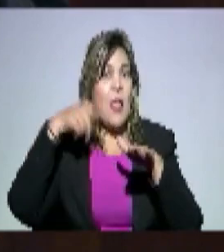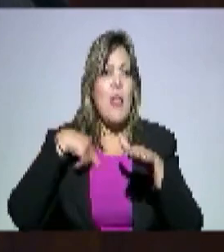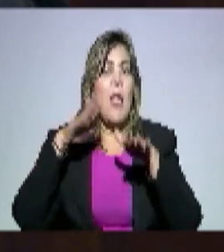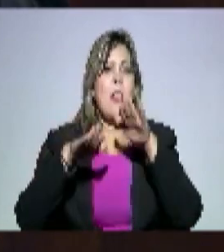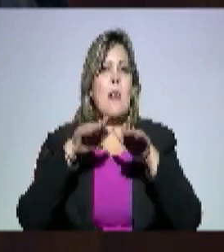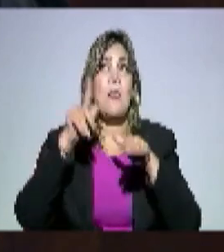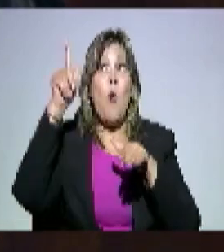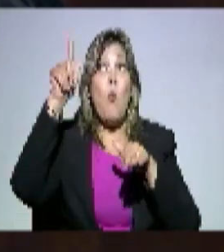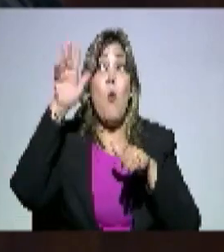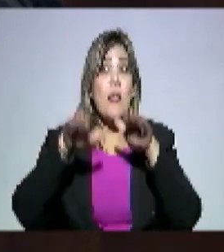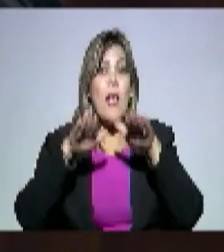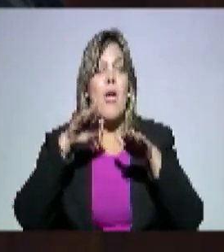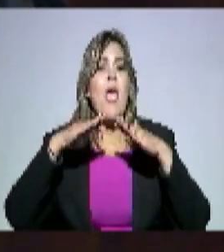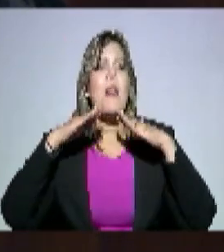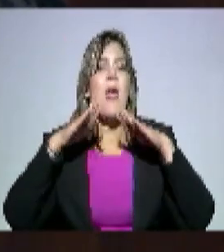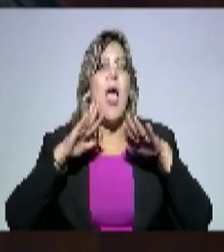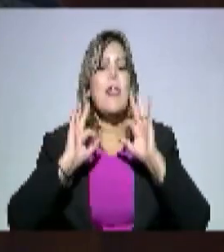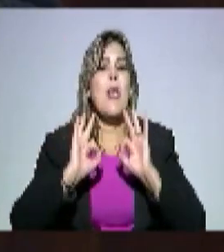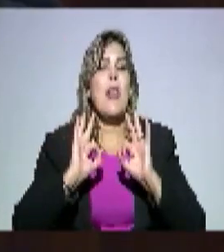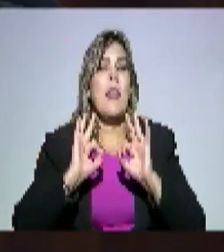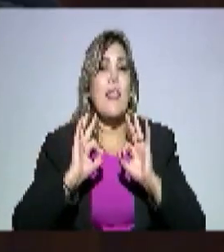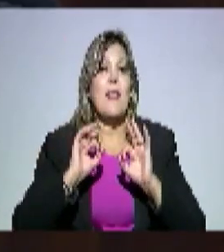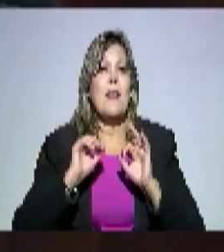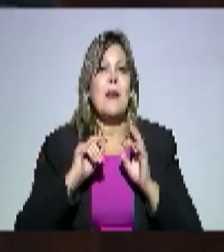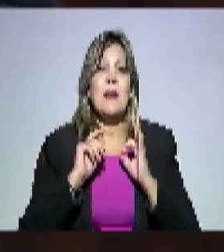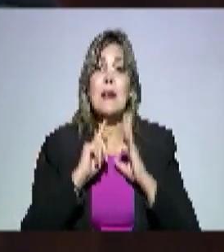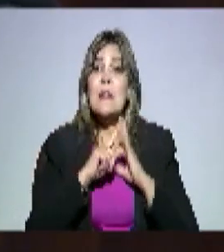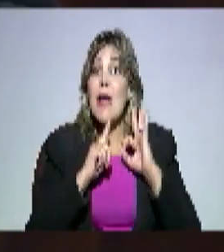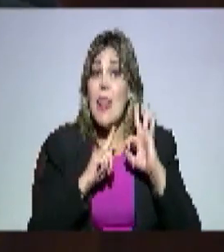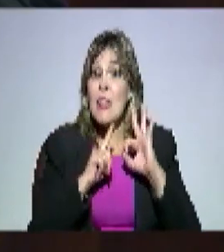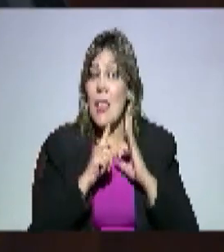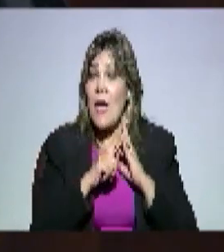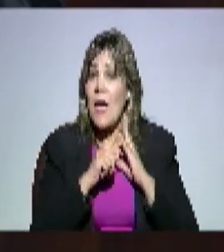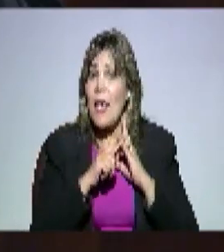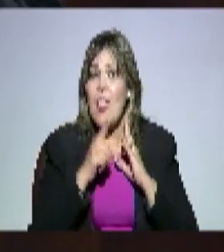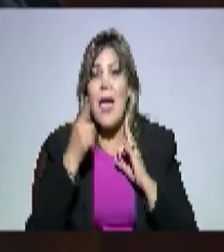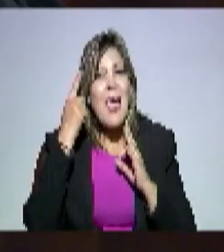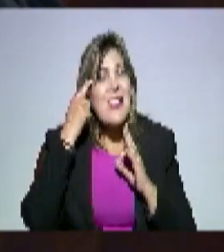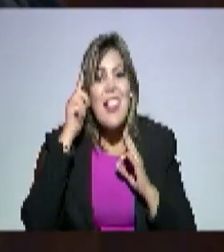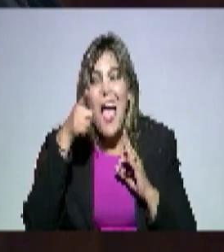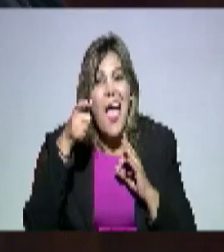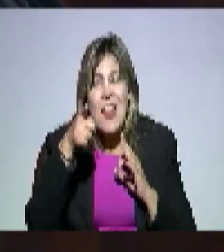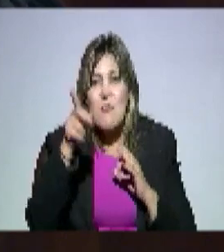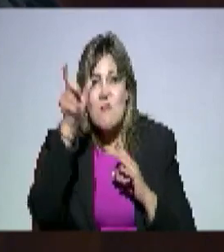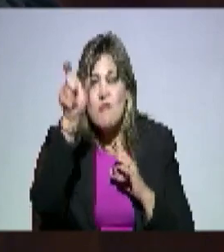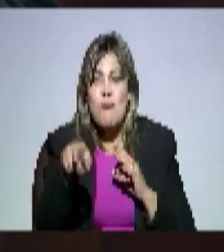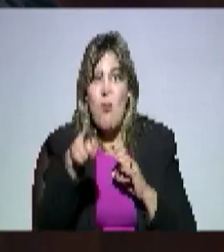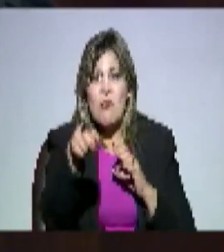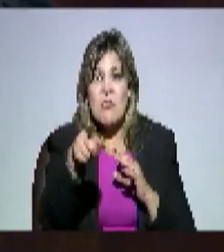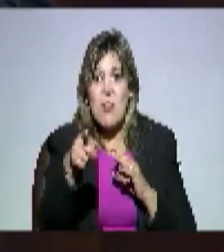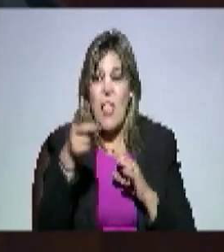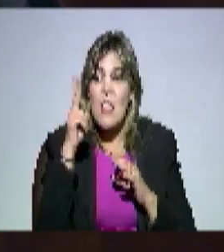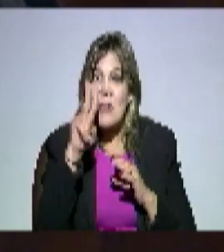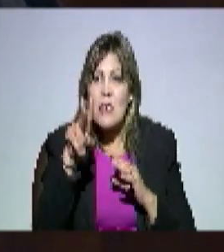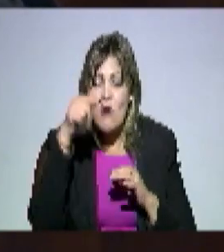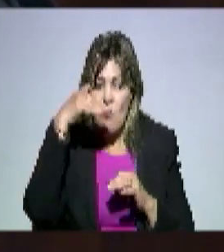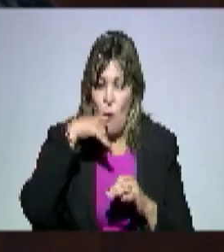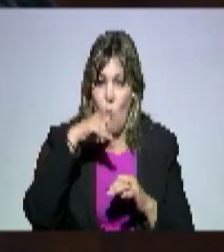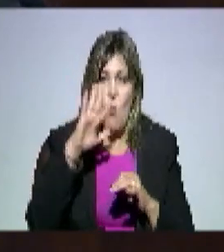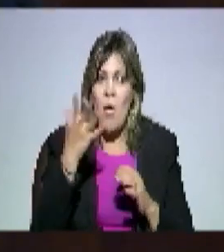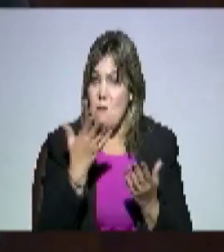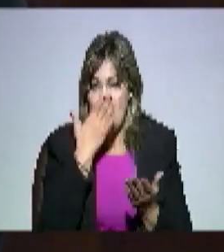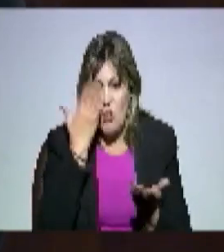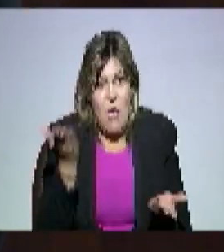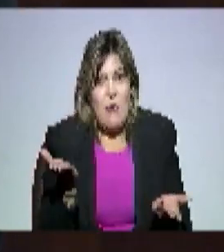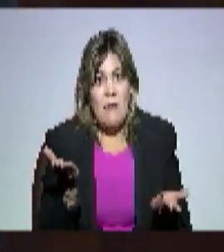العادل نمره لاته هوانا اعرف كل الظروف عشان اقدر ادين ولا اللي قدامي بس بدين على اللي انا شايفه لو افتكرت